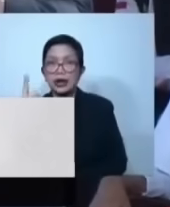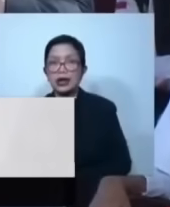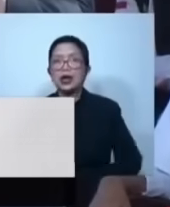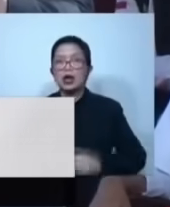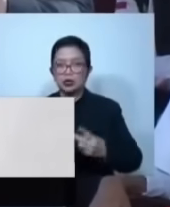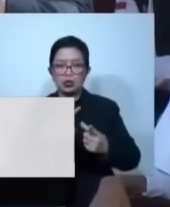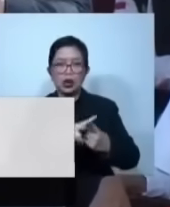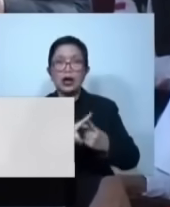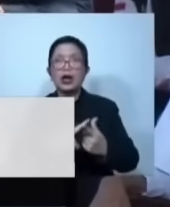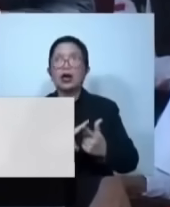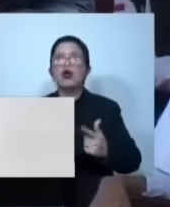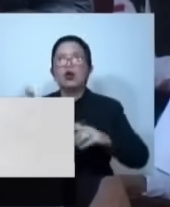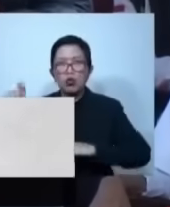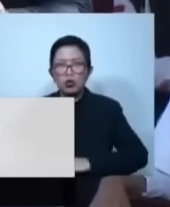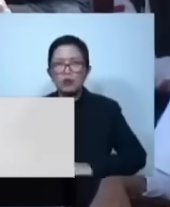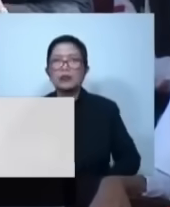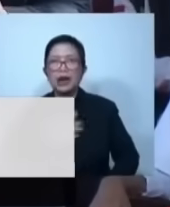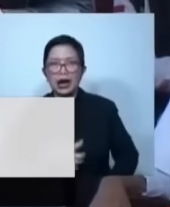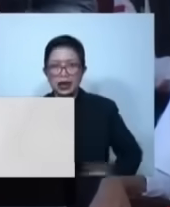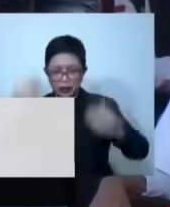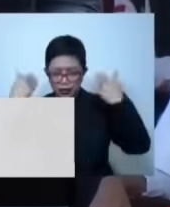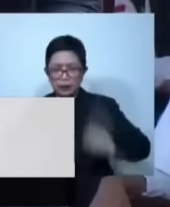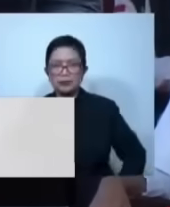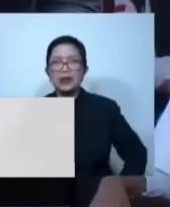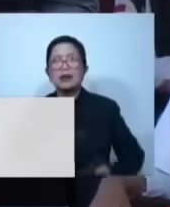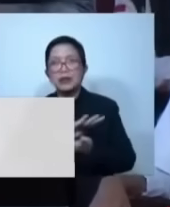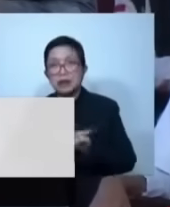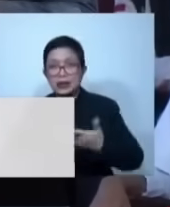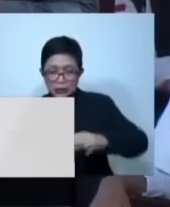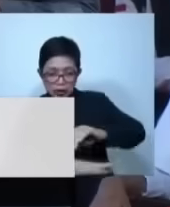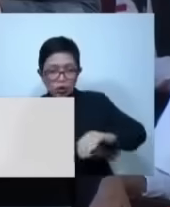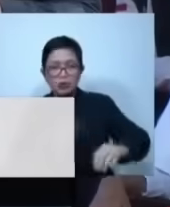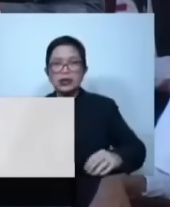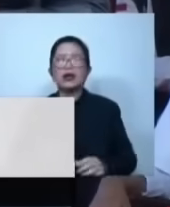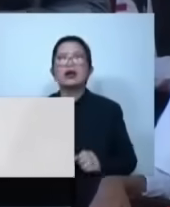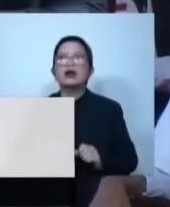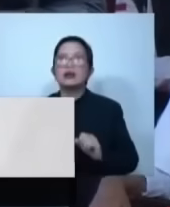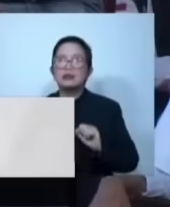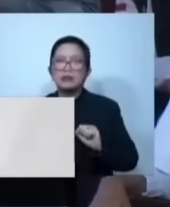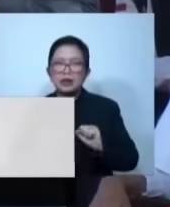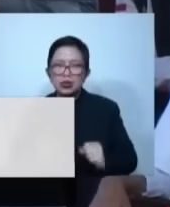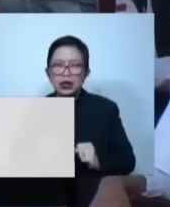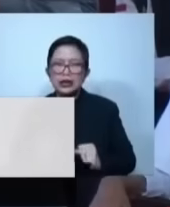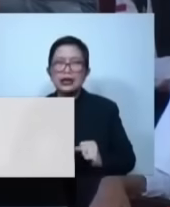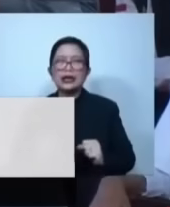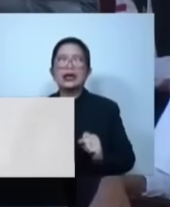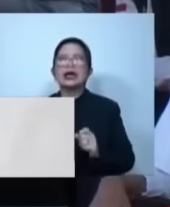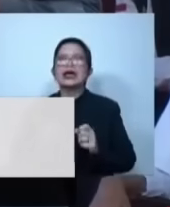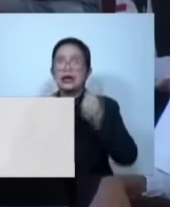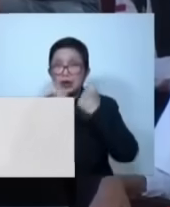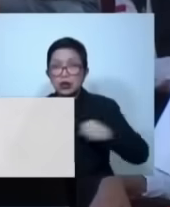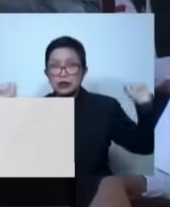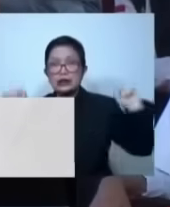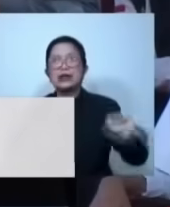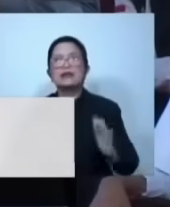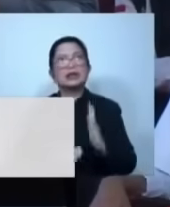hukum hak asasi manusia pemberantasan korupsi penguatan demokrasi peningkatan pelayanan